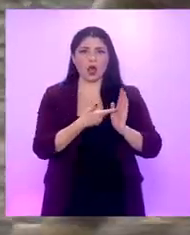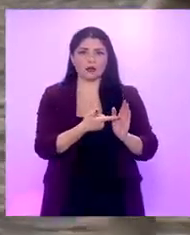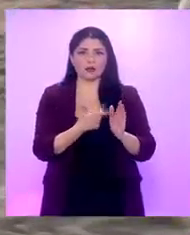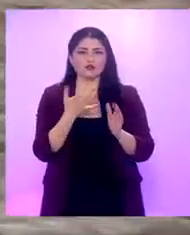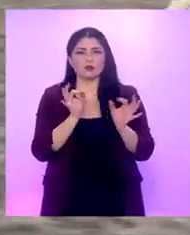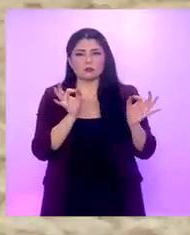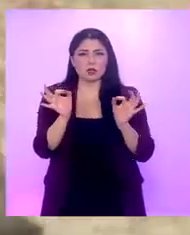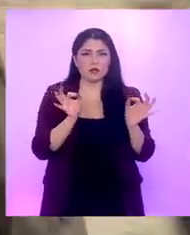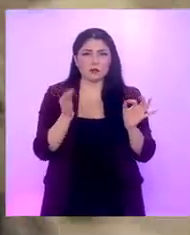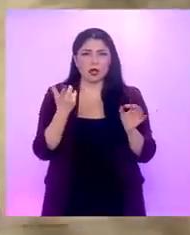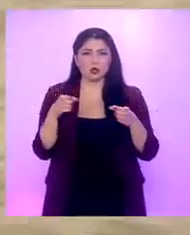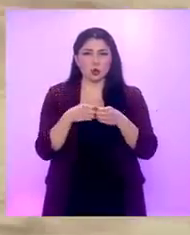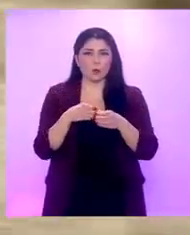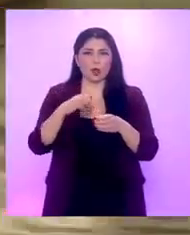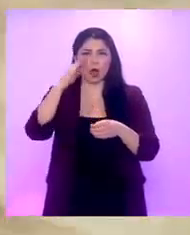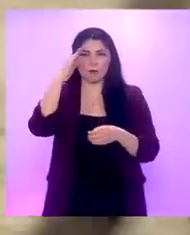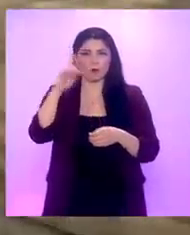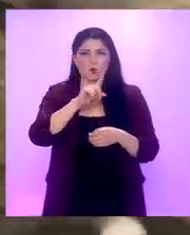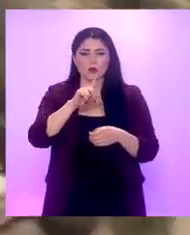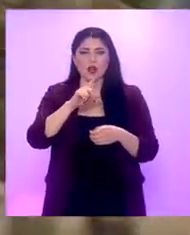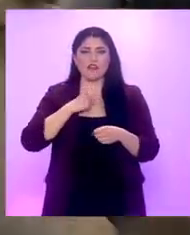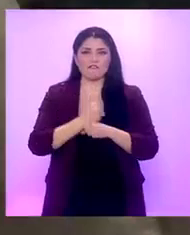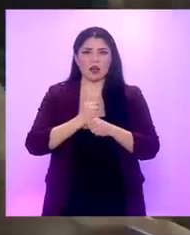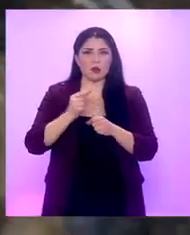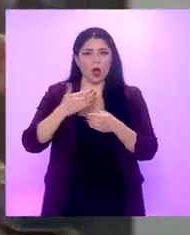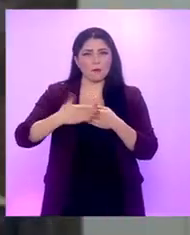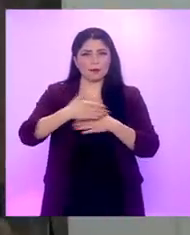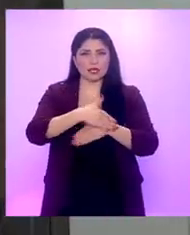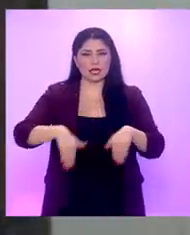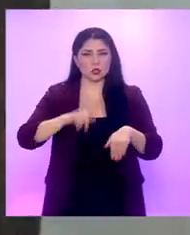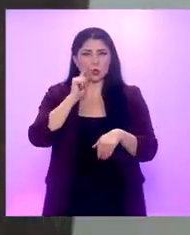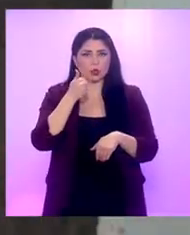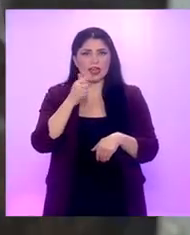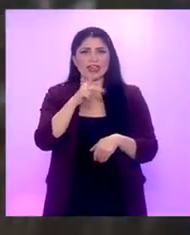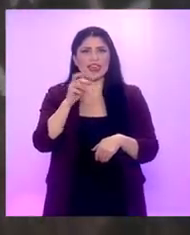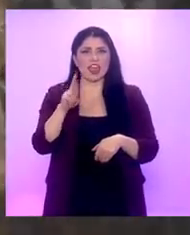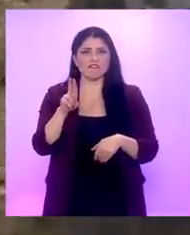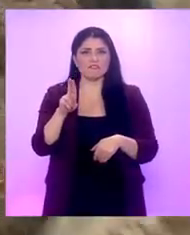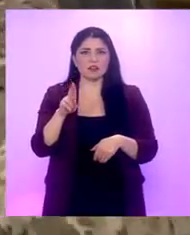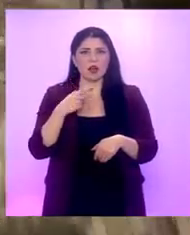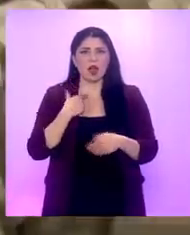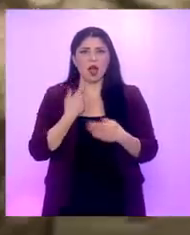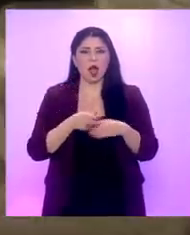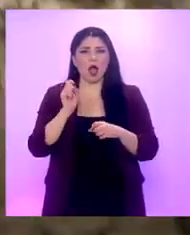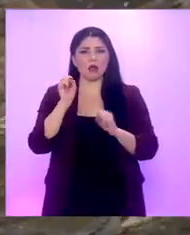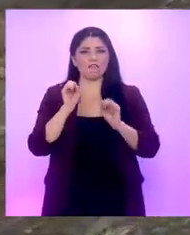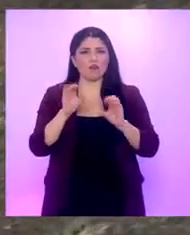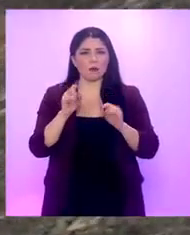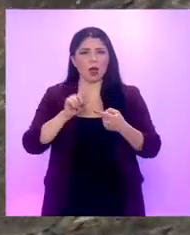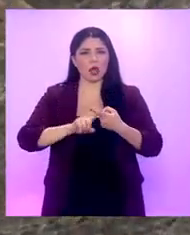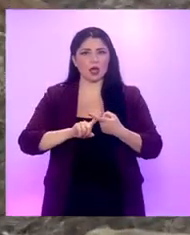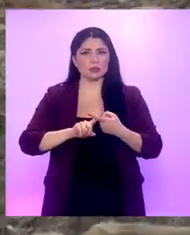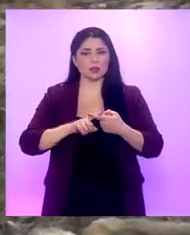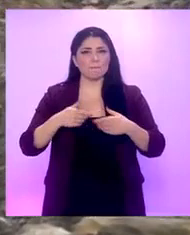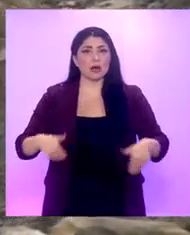exercițiile tactice pe care trupele sale le fac nu departe de granița cu Ucraina. Kievul a tras zilele trecute un semnal de alarmă cu